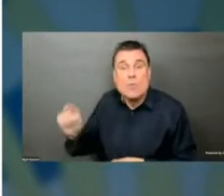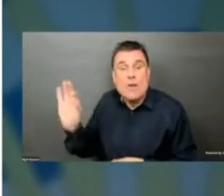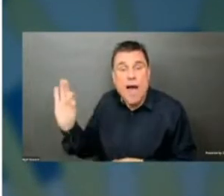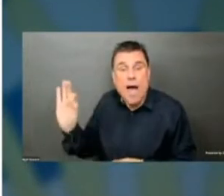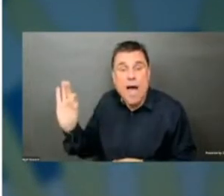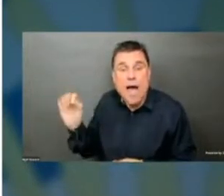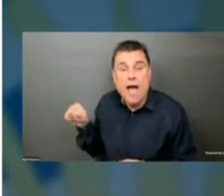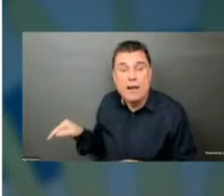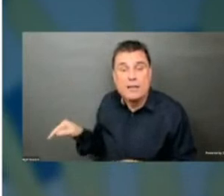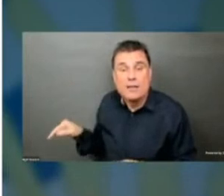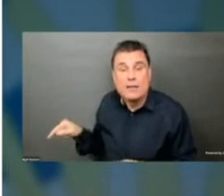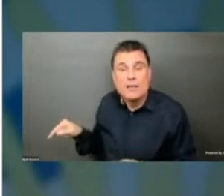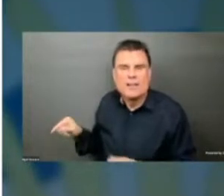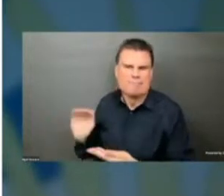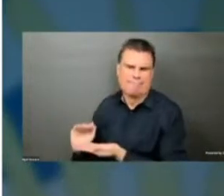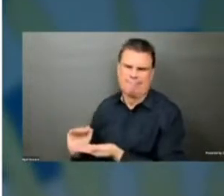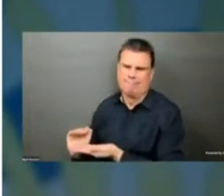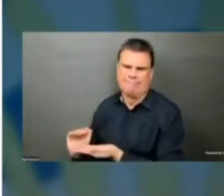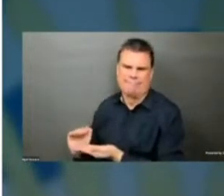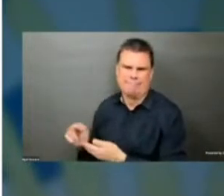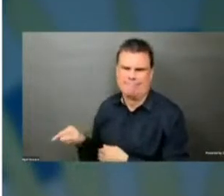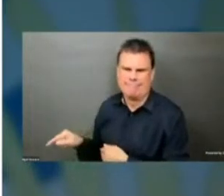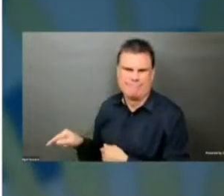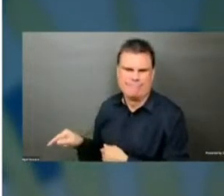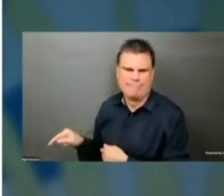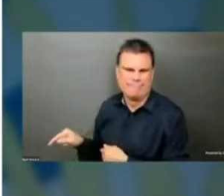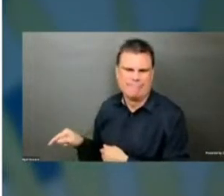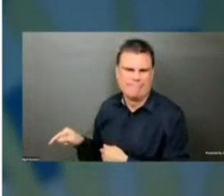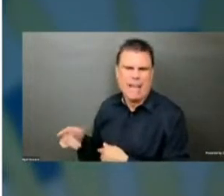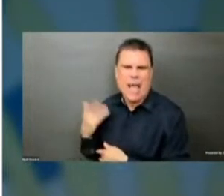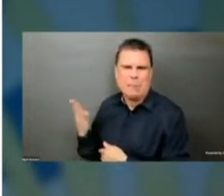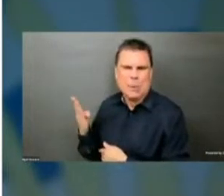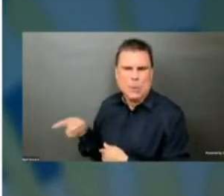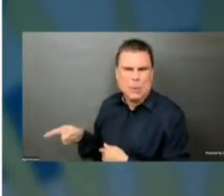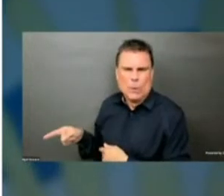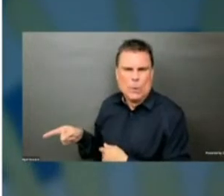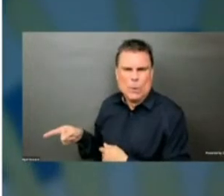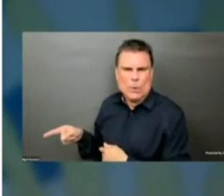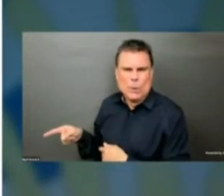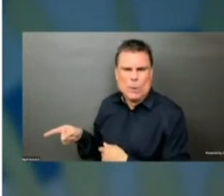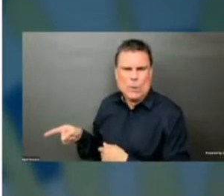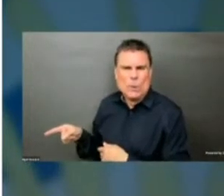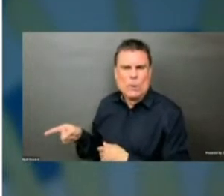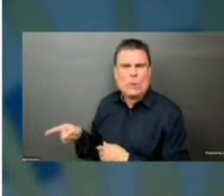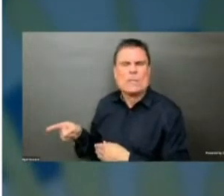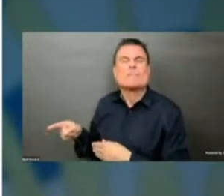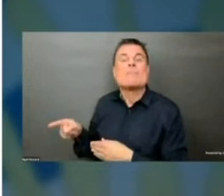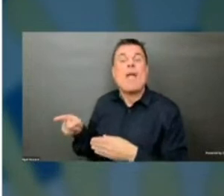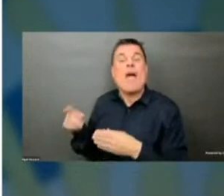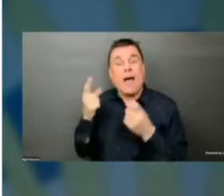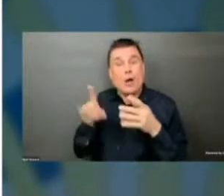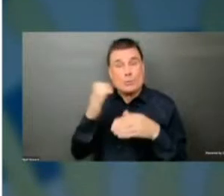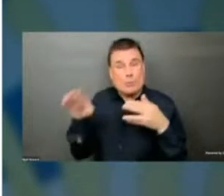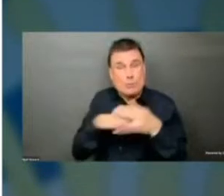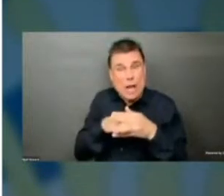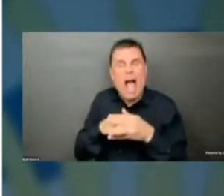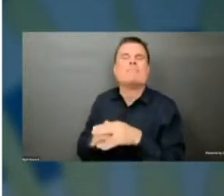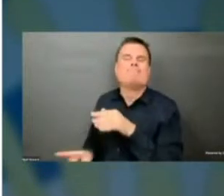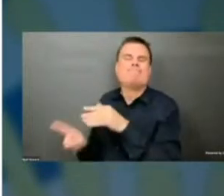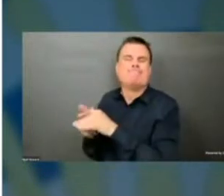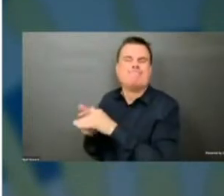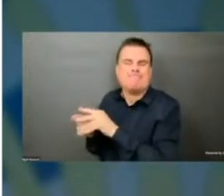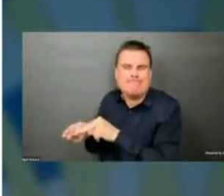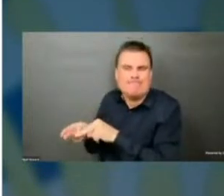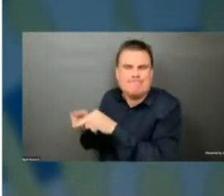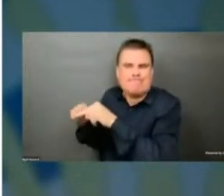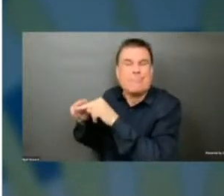的 the winter break where there was transmission 寒假结束 likely 以后 related 呢 to social 慢慢下 events 降了。 over 那么这 the 个也是 Christmas 跟他们 break 这 or the 个